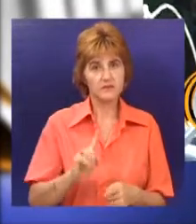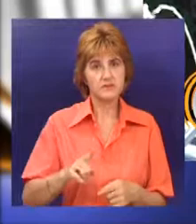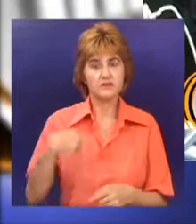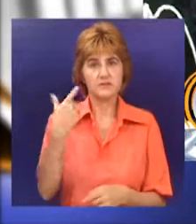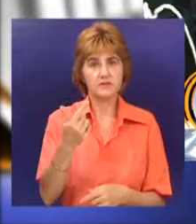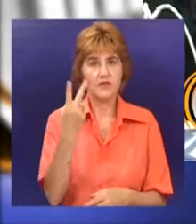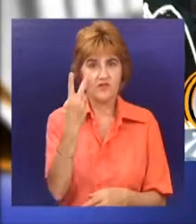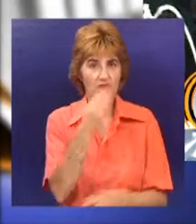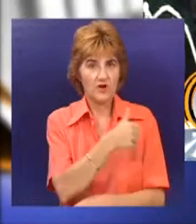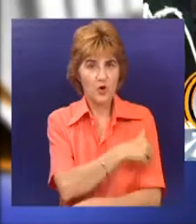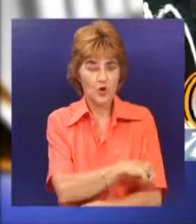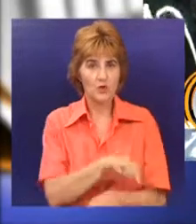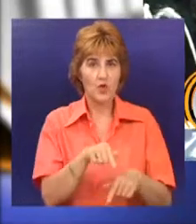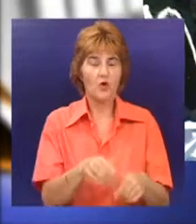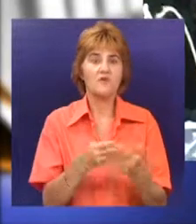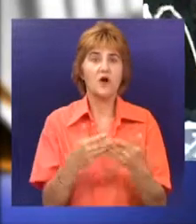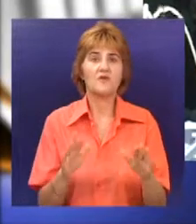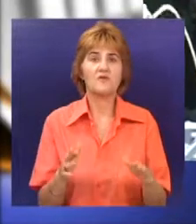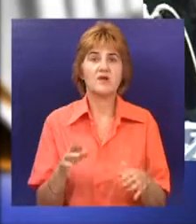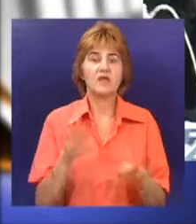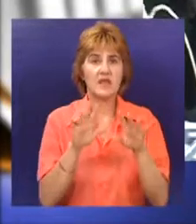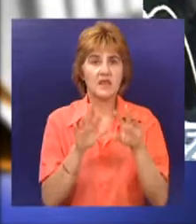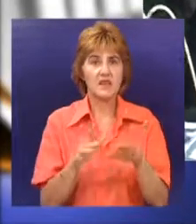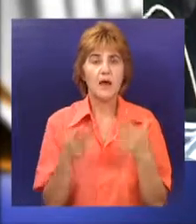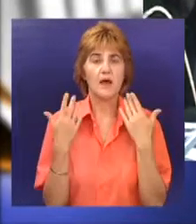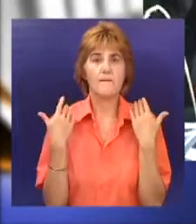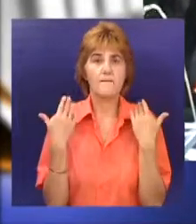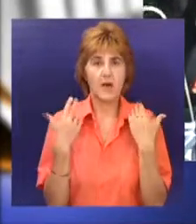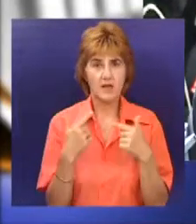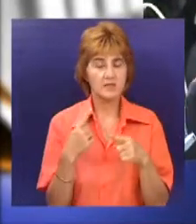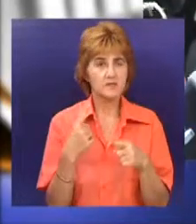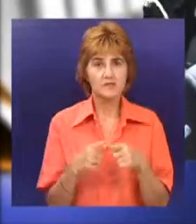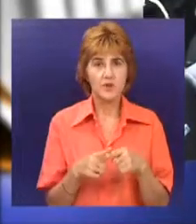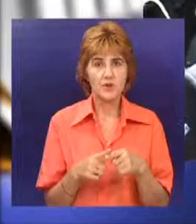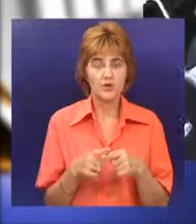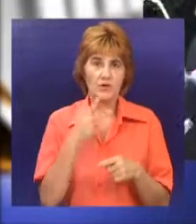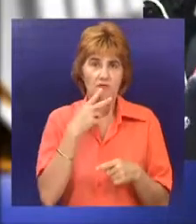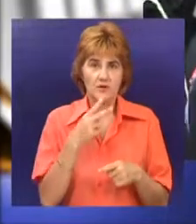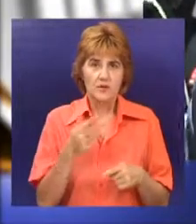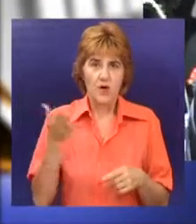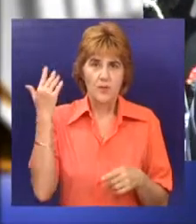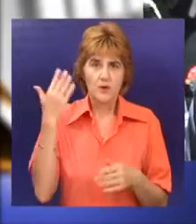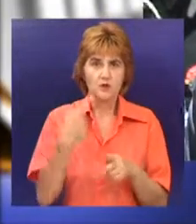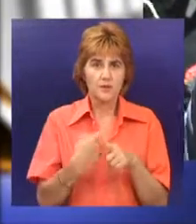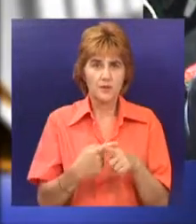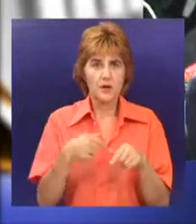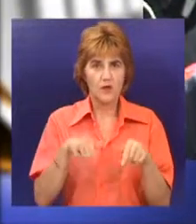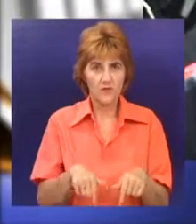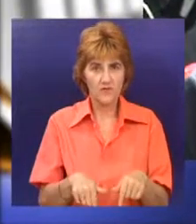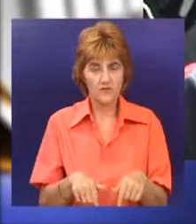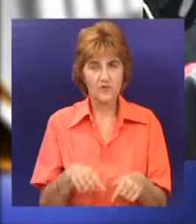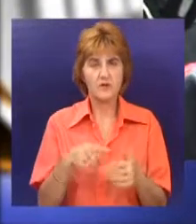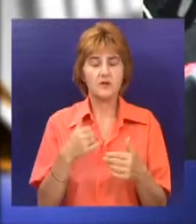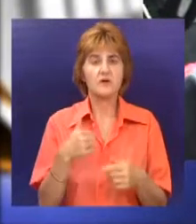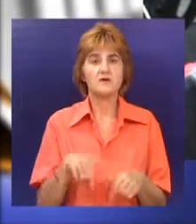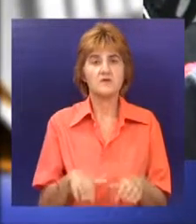sljedeće 2 godine otvaramo ovaj internet park. Razlika u odnosu na prošlo otvaranje parka je što sad